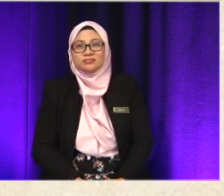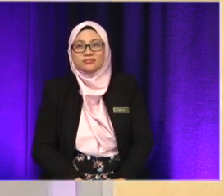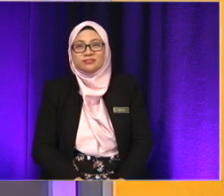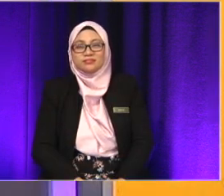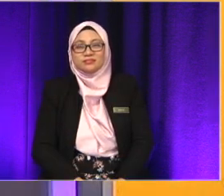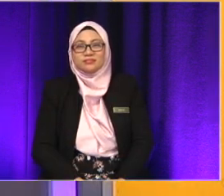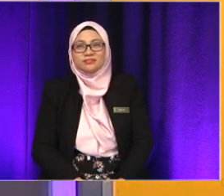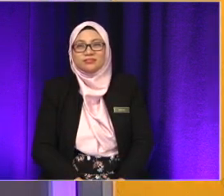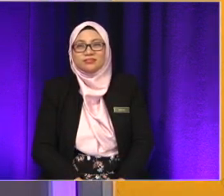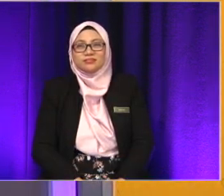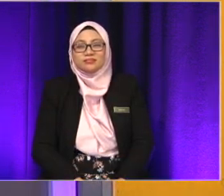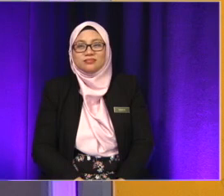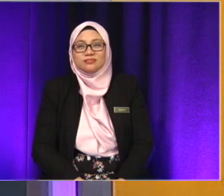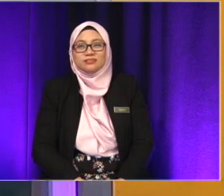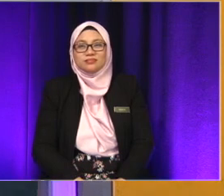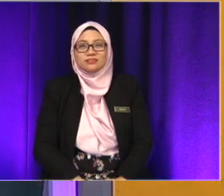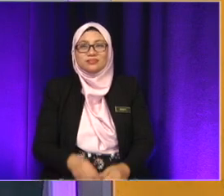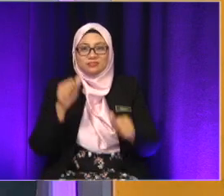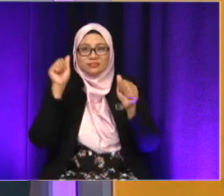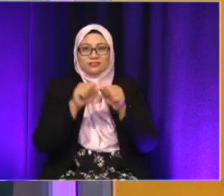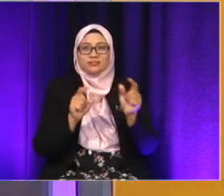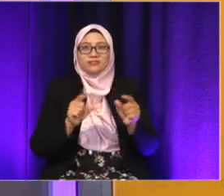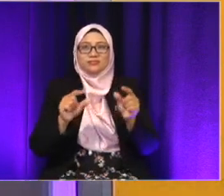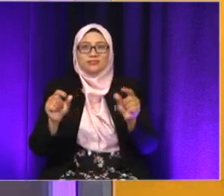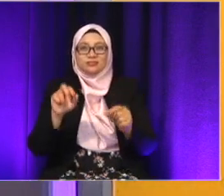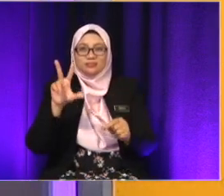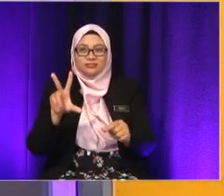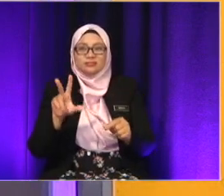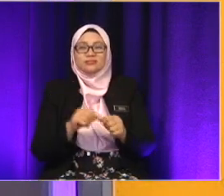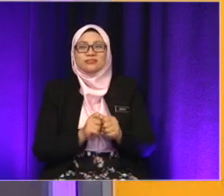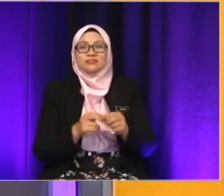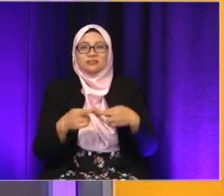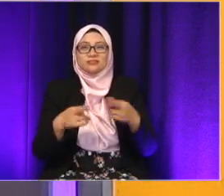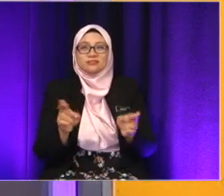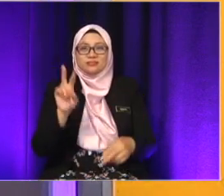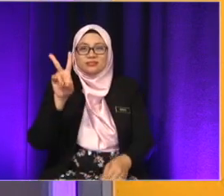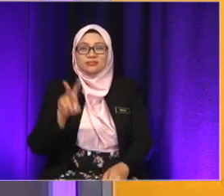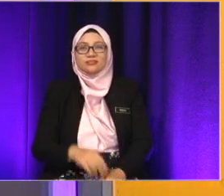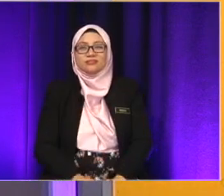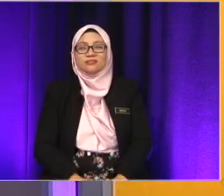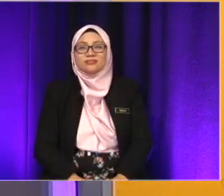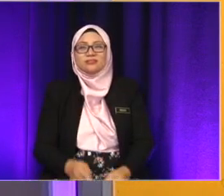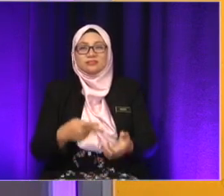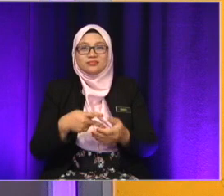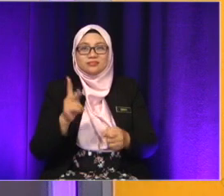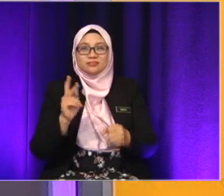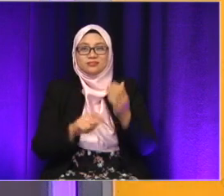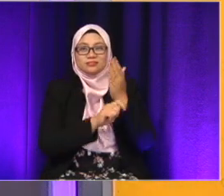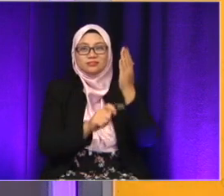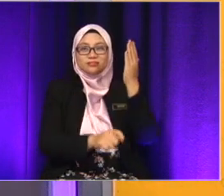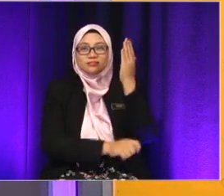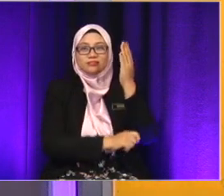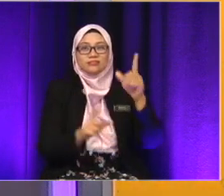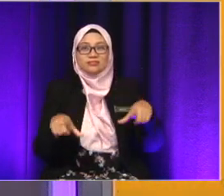2 dan 3. Itu je arah pergerakan. Okey, jadi maknanya dia kalau kita tengok dia keluar pada tangki berlaku pada silinder tindakan